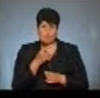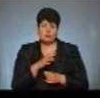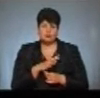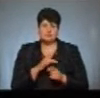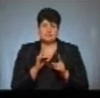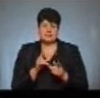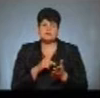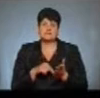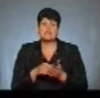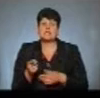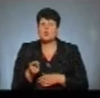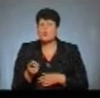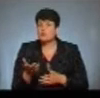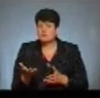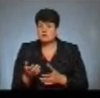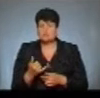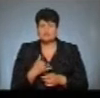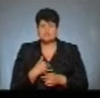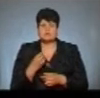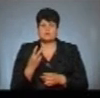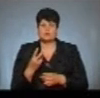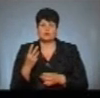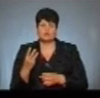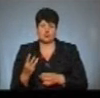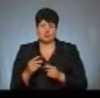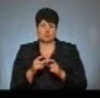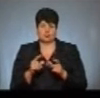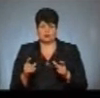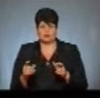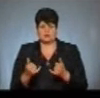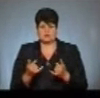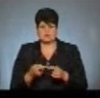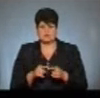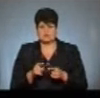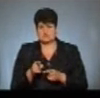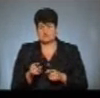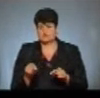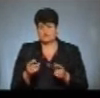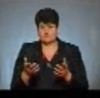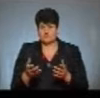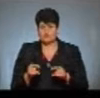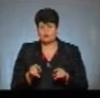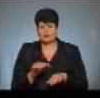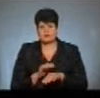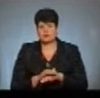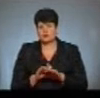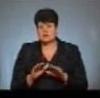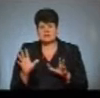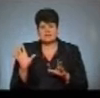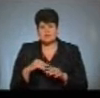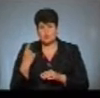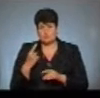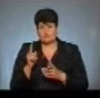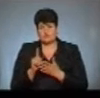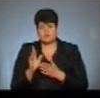лише в місті Тернополі, бо в нас від одного до двох-трьох пунктів тестування для таких предметів створюється, і тому фактично діти всієї області